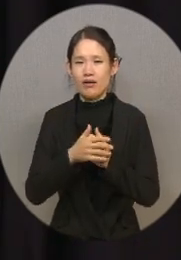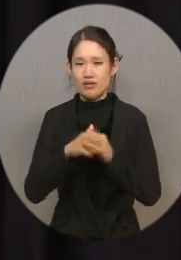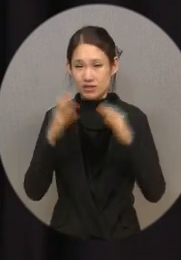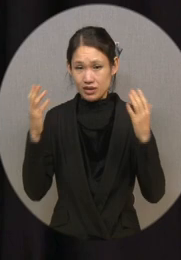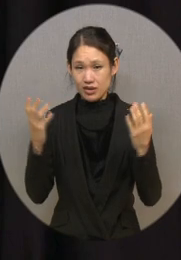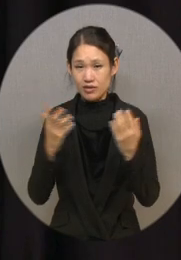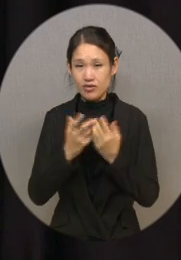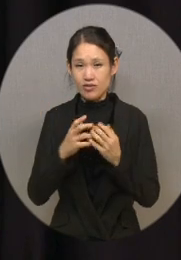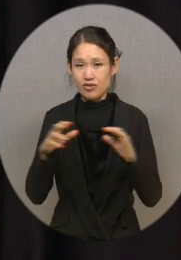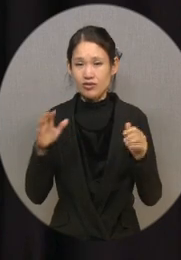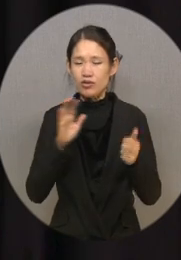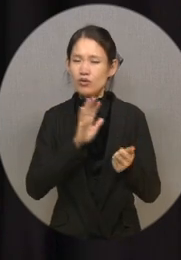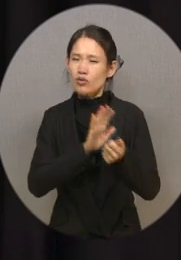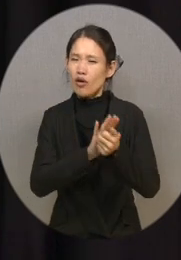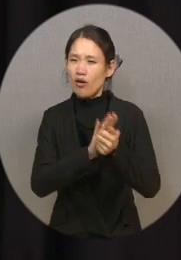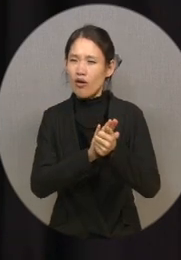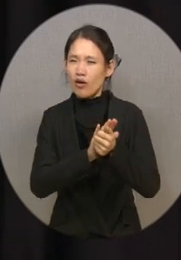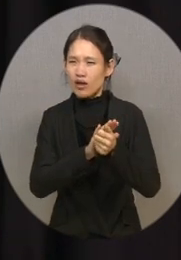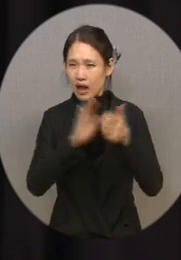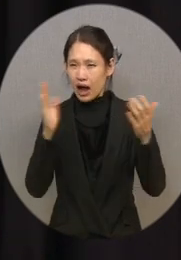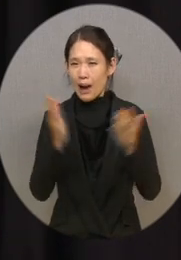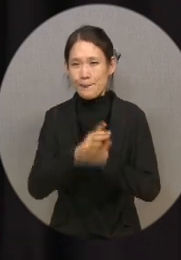다를 우리가 돕진 못하더라도